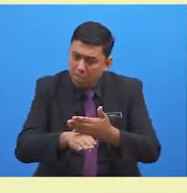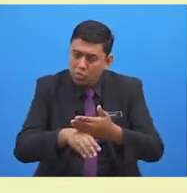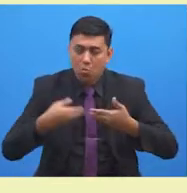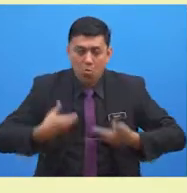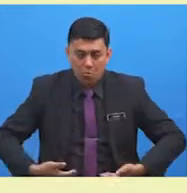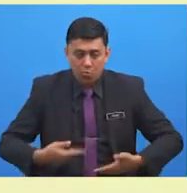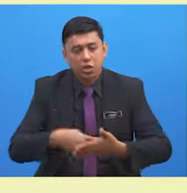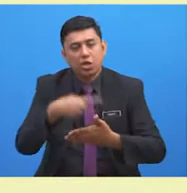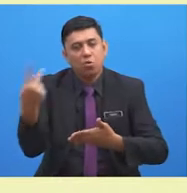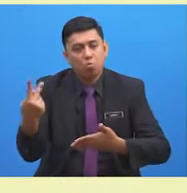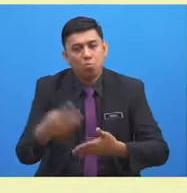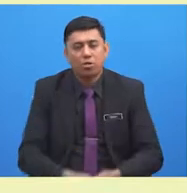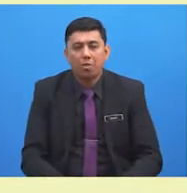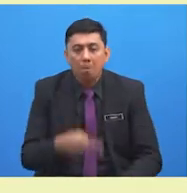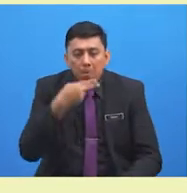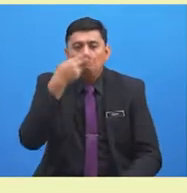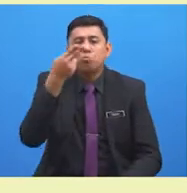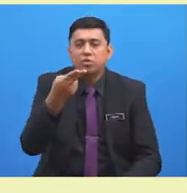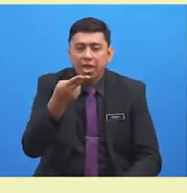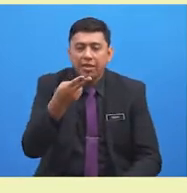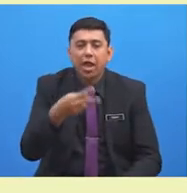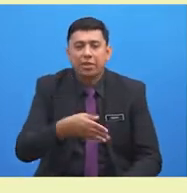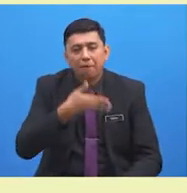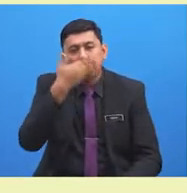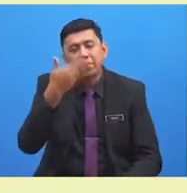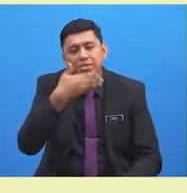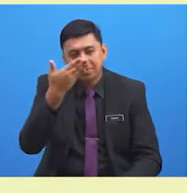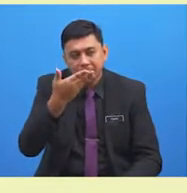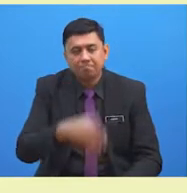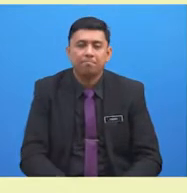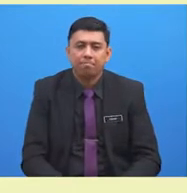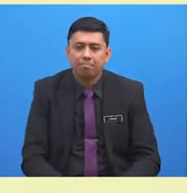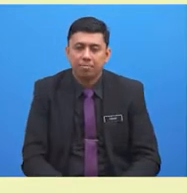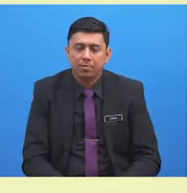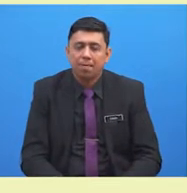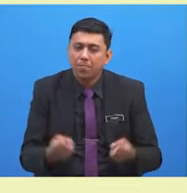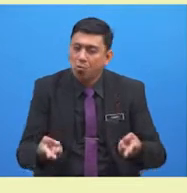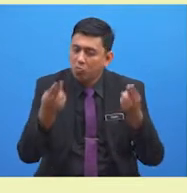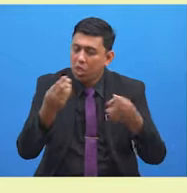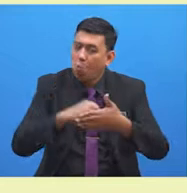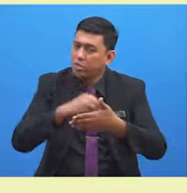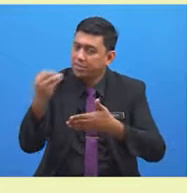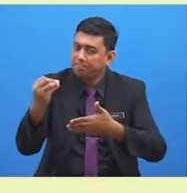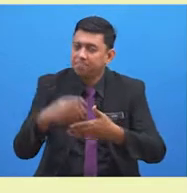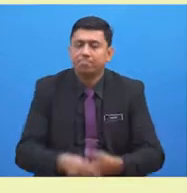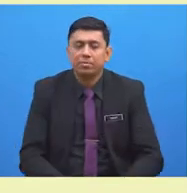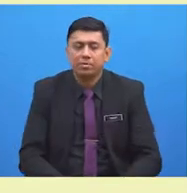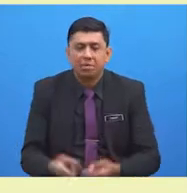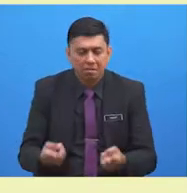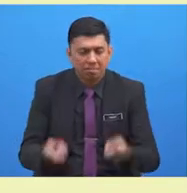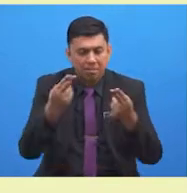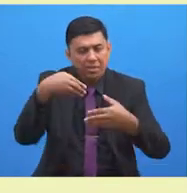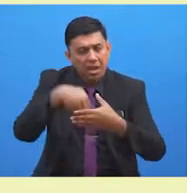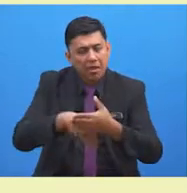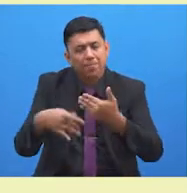nafas. Bagi pengangkutan oksigen, oksigen diangkut di dalam darah apabila oksigen